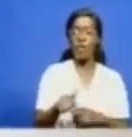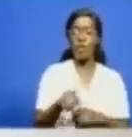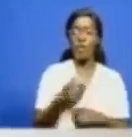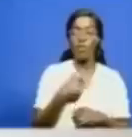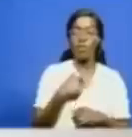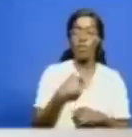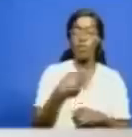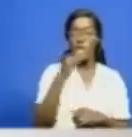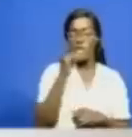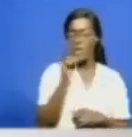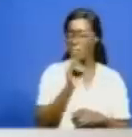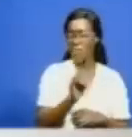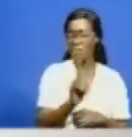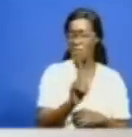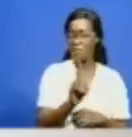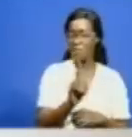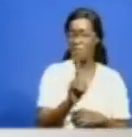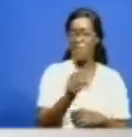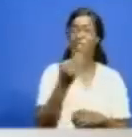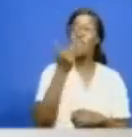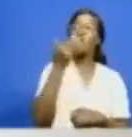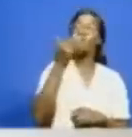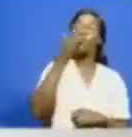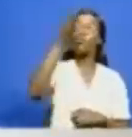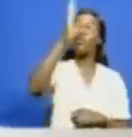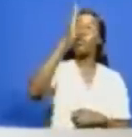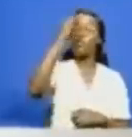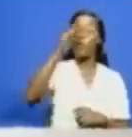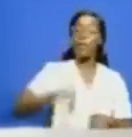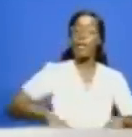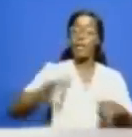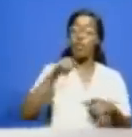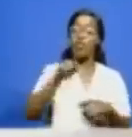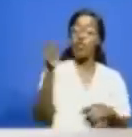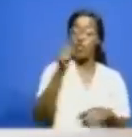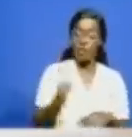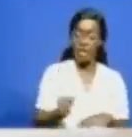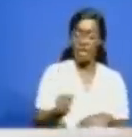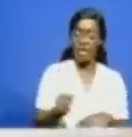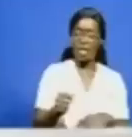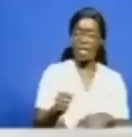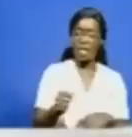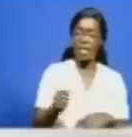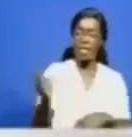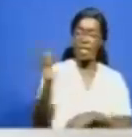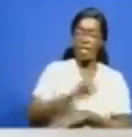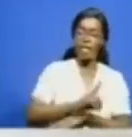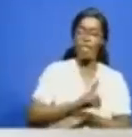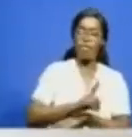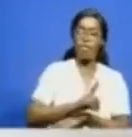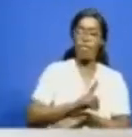ya kunena. Ni siku ya kumshukuru Mwenyezi Mungu kwa maisha ya huyu mzee. Ni siku